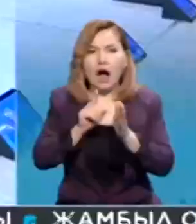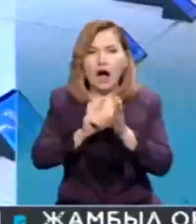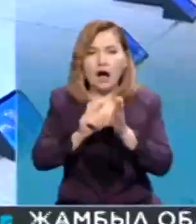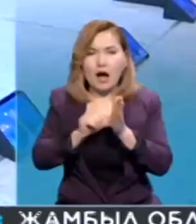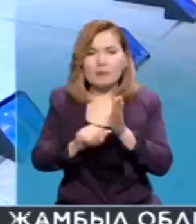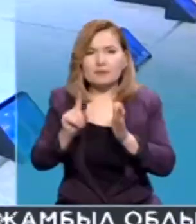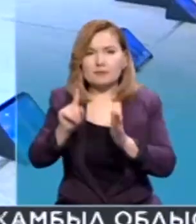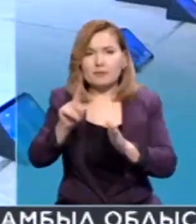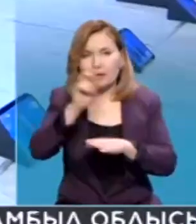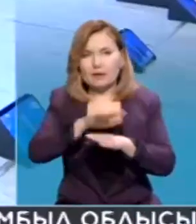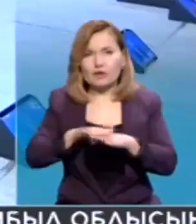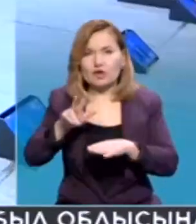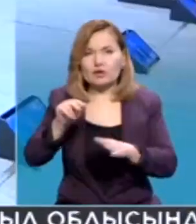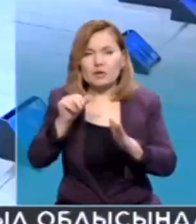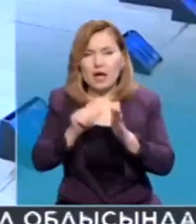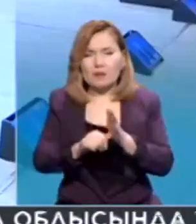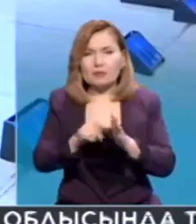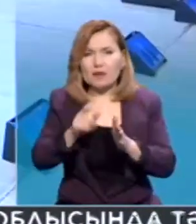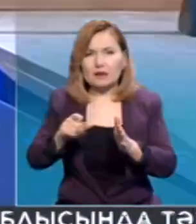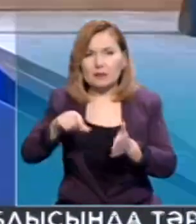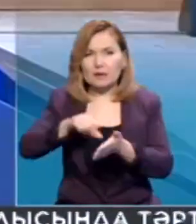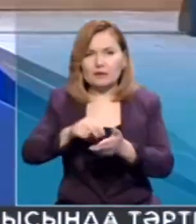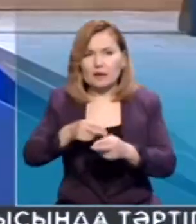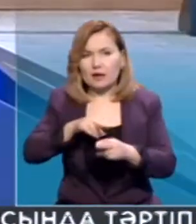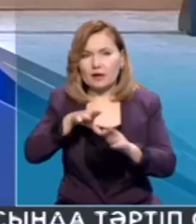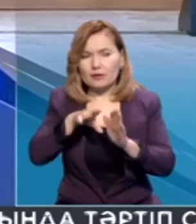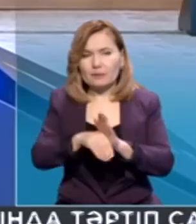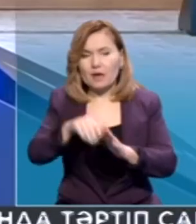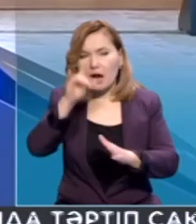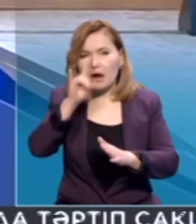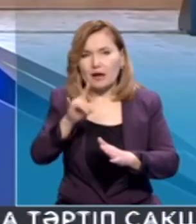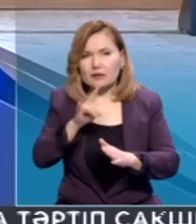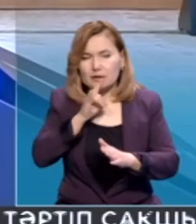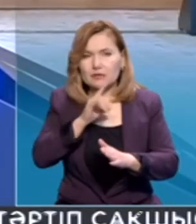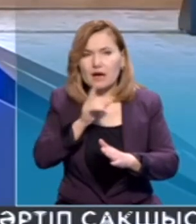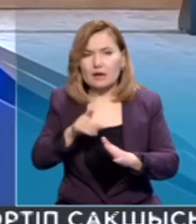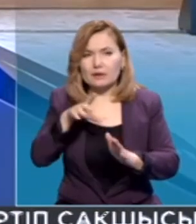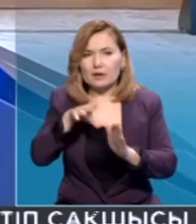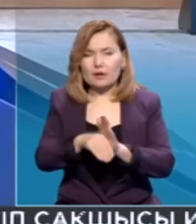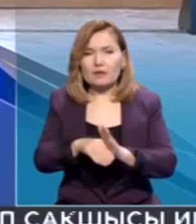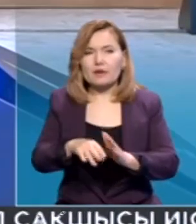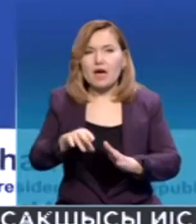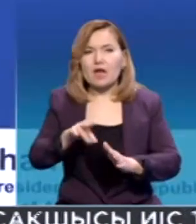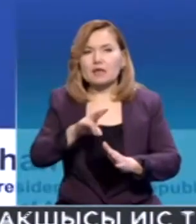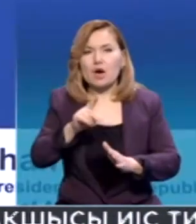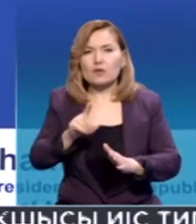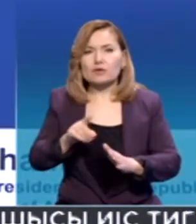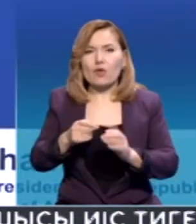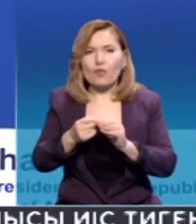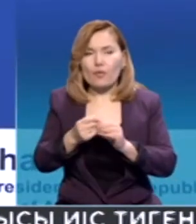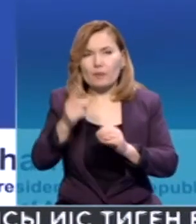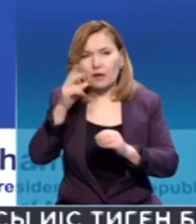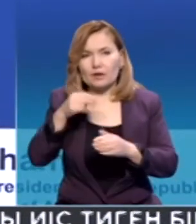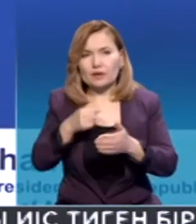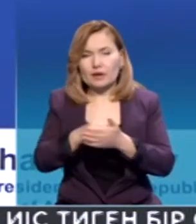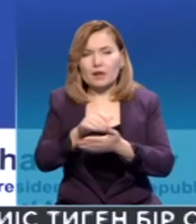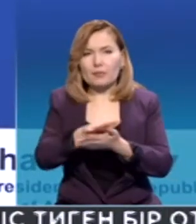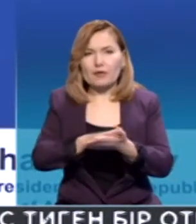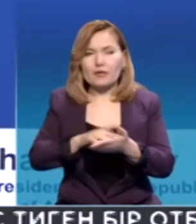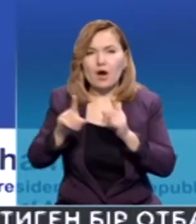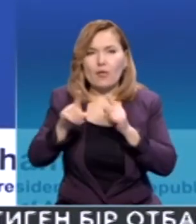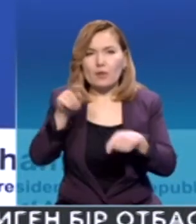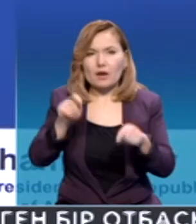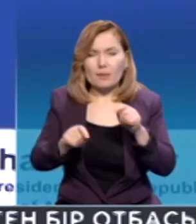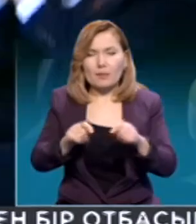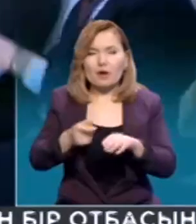елден 360 делегат қатысуда. Олардың арасында отандастарымыз да бар. Наурыздың 11-іне дейін жалғасатын форумда дүние жүзіне